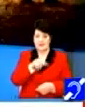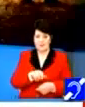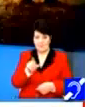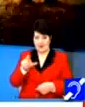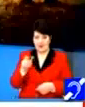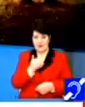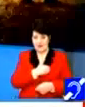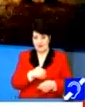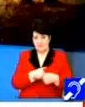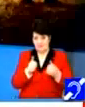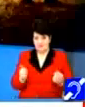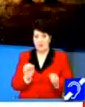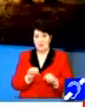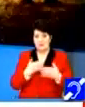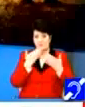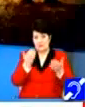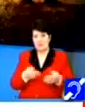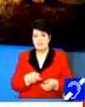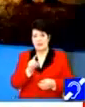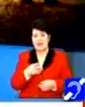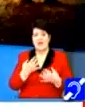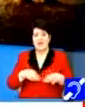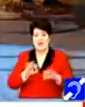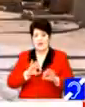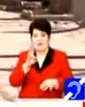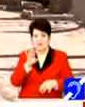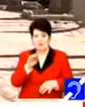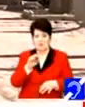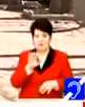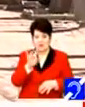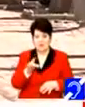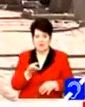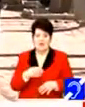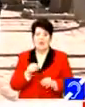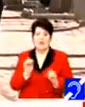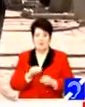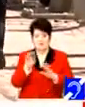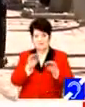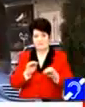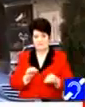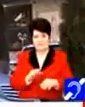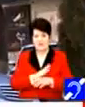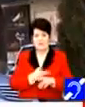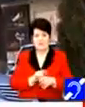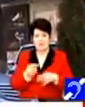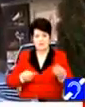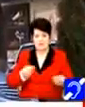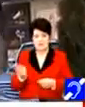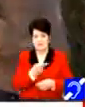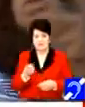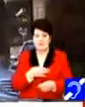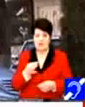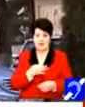pot adresa de astăzi și la notar. Cel puțin asta prevede noua lege privind procedura notarială. Actul de divorț poate fi semnat de orice notar,